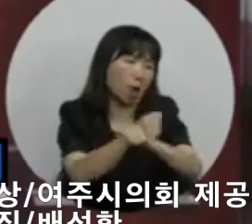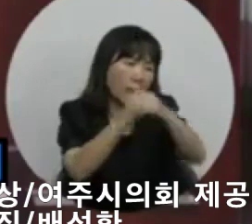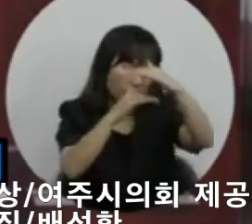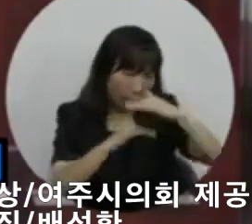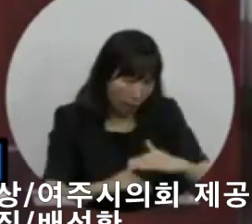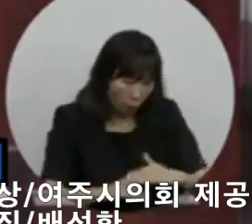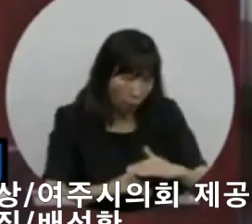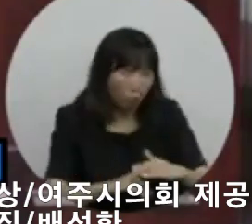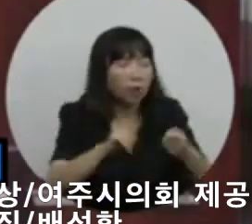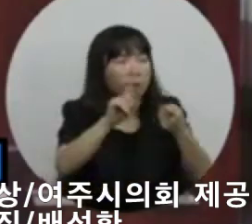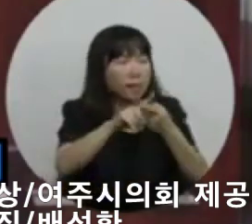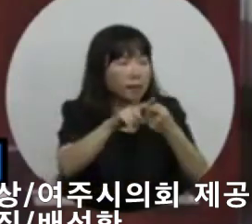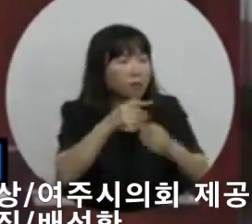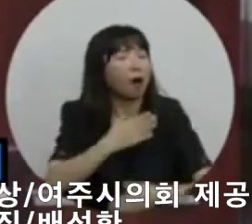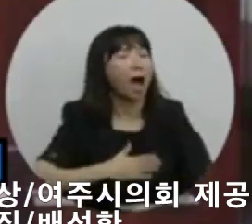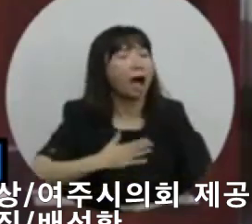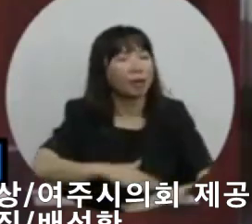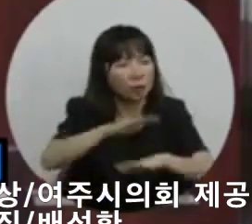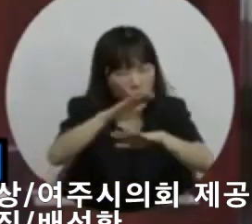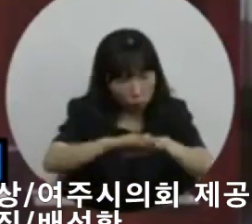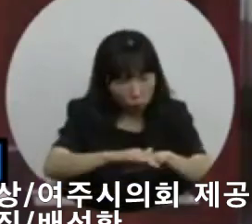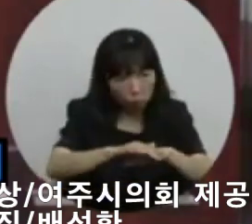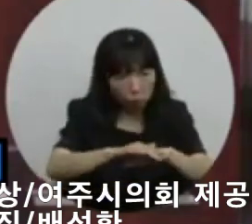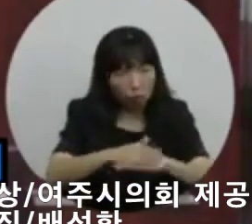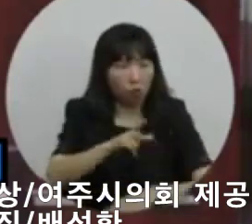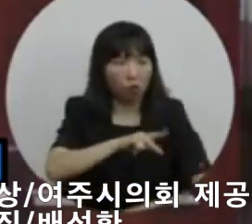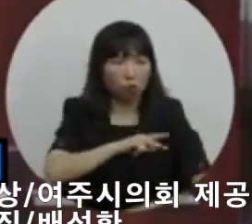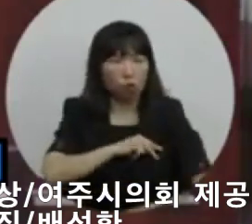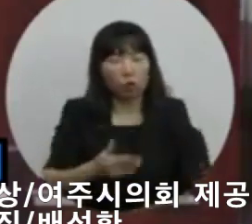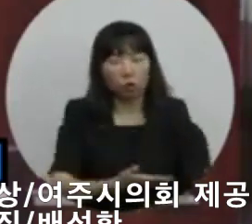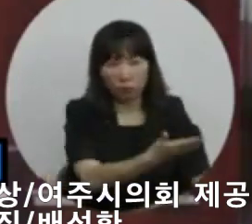점을 알아서 의원님들께서